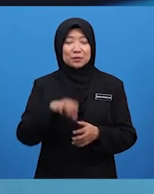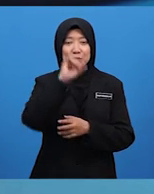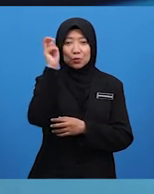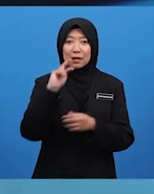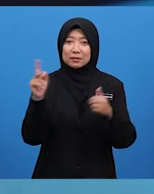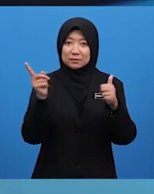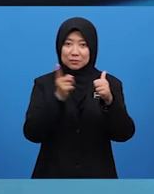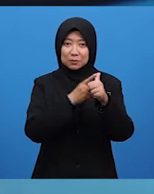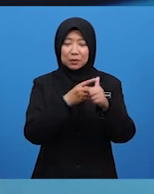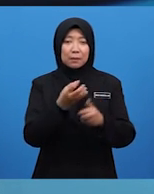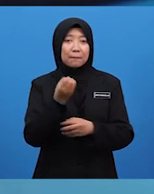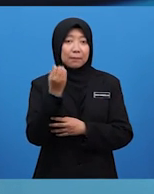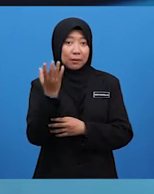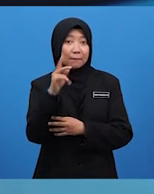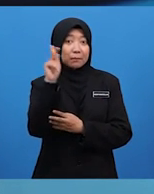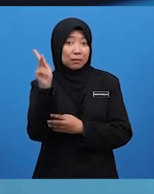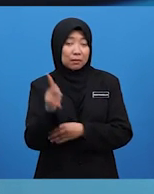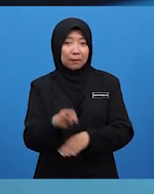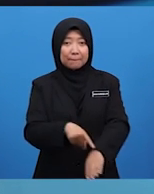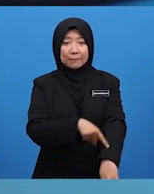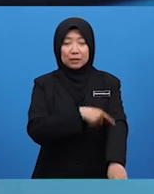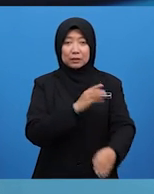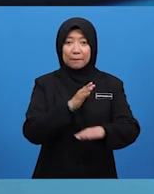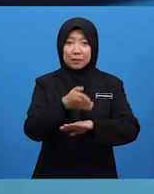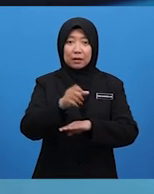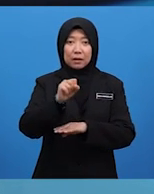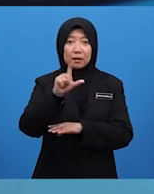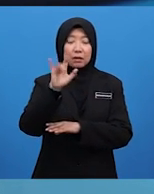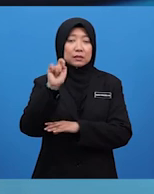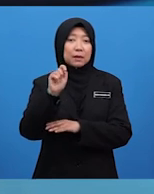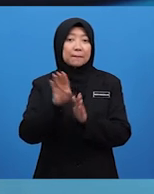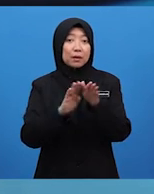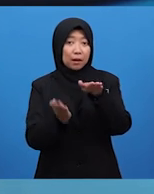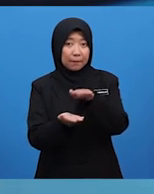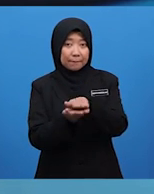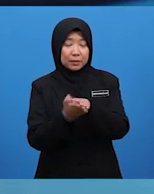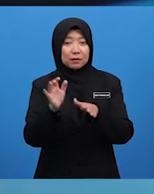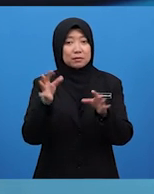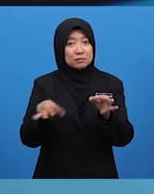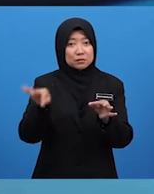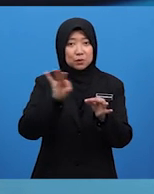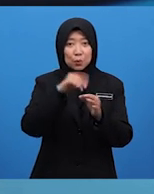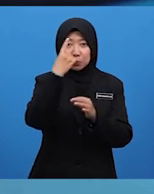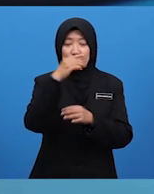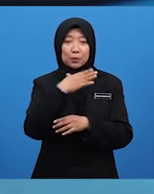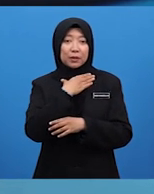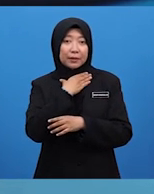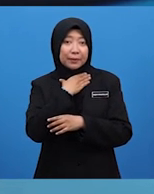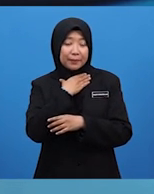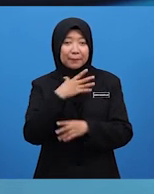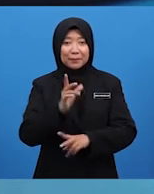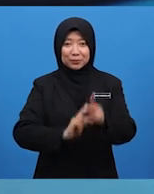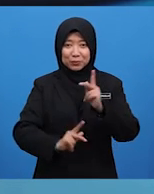Soalan 1. Berapakah panjang belah slip belapik yang sesuai untuk leher baju